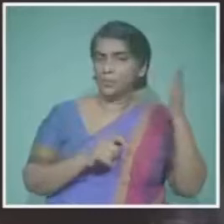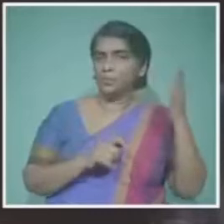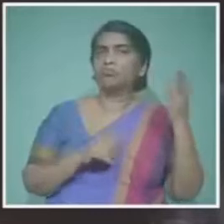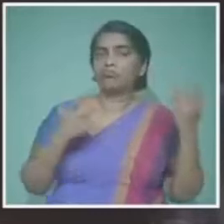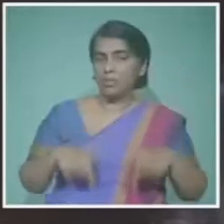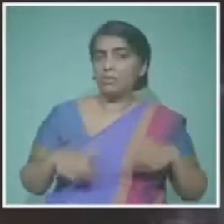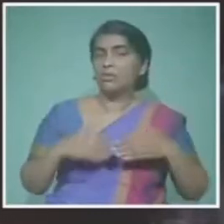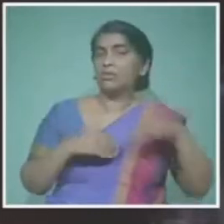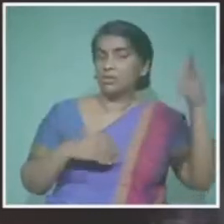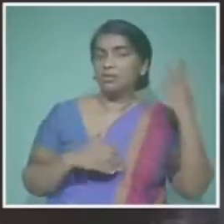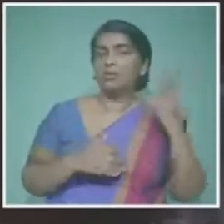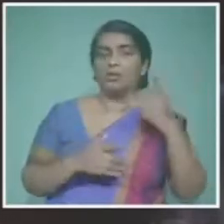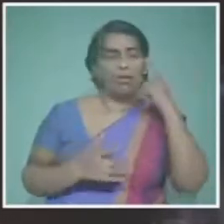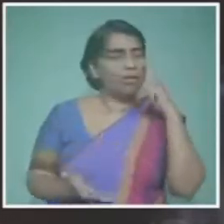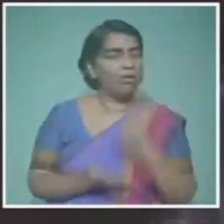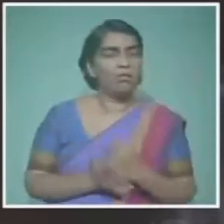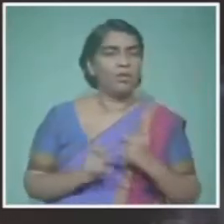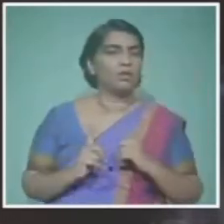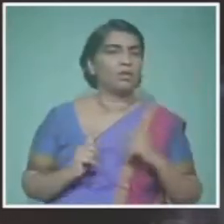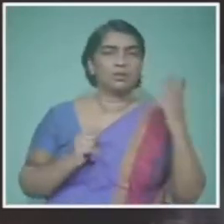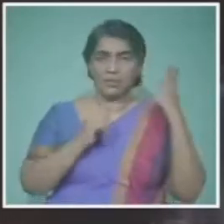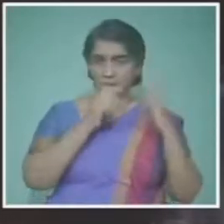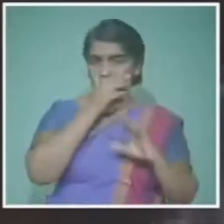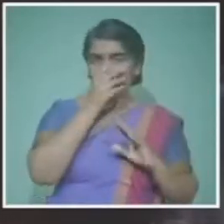එක වෙලා දිනේ. තාම අමාරු ජීවත් වෙන ජනතාව.